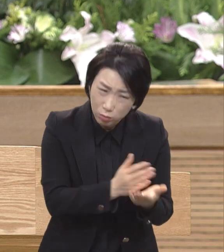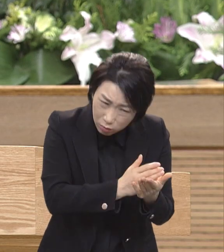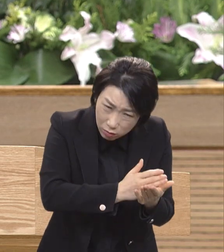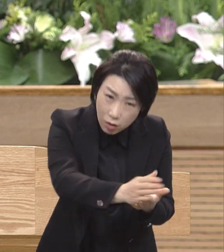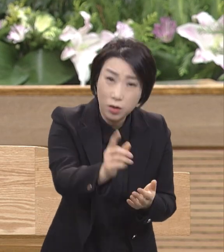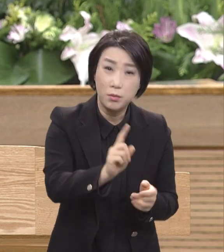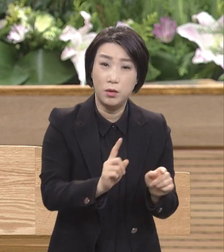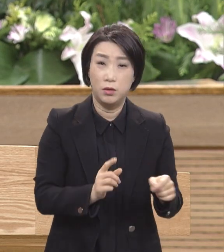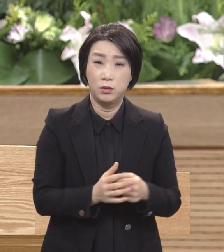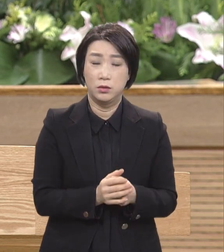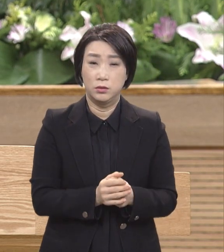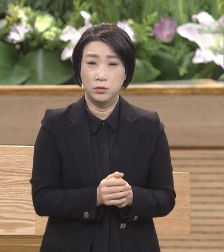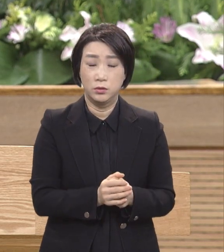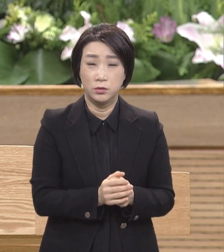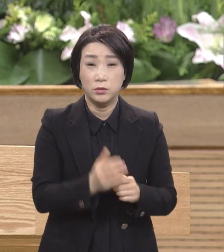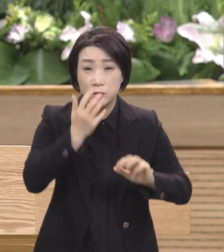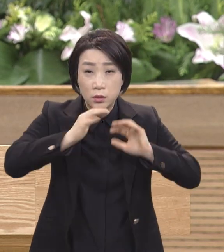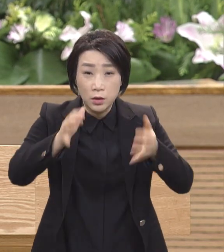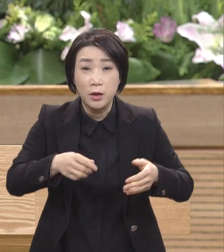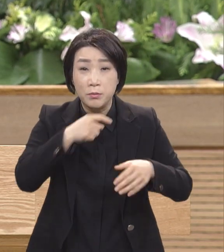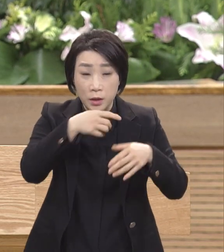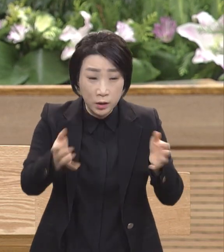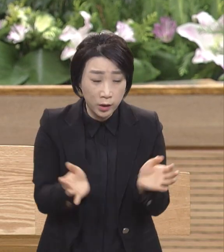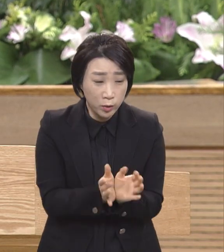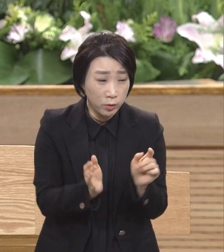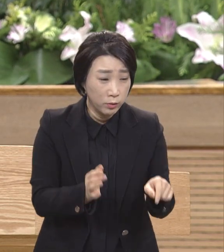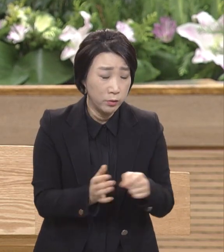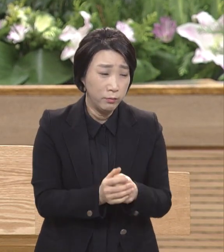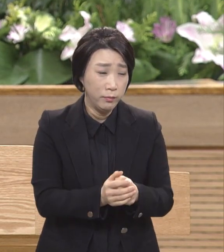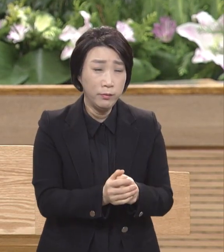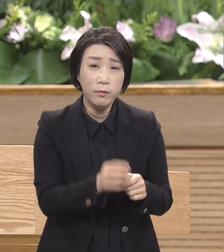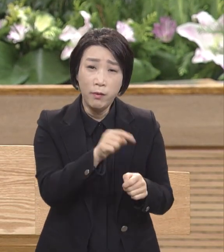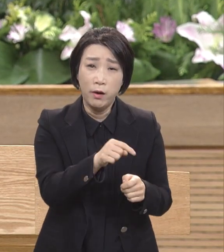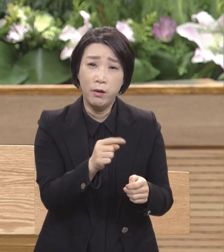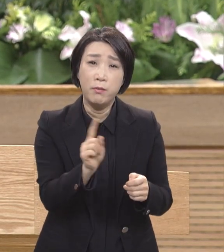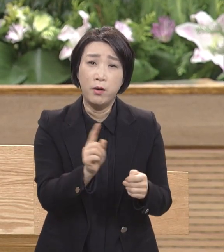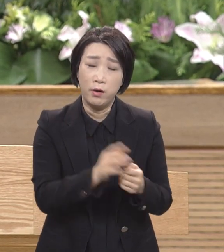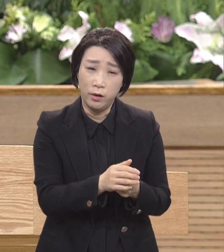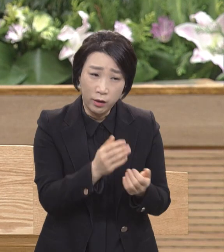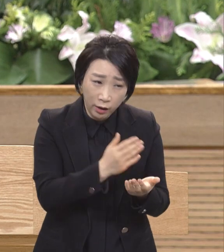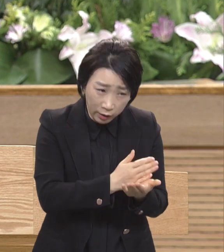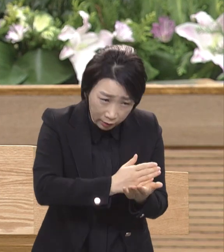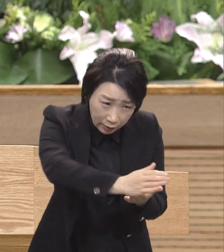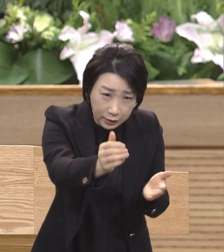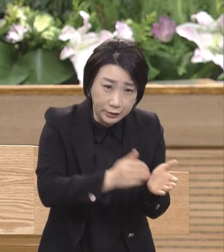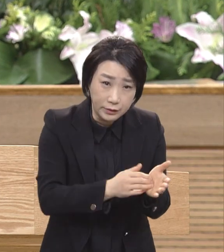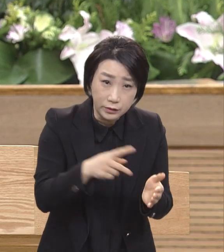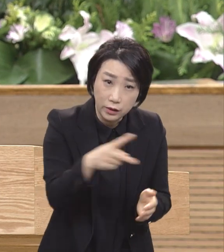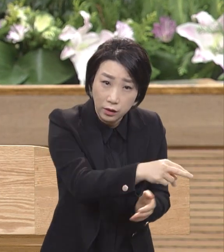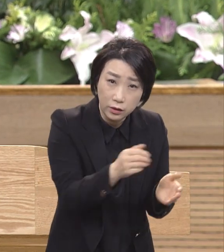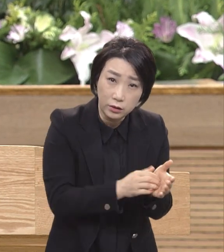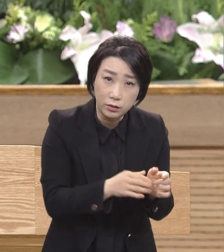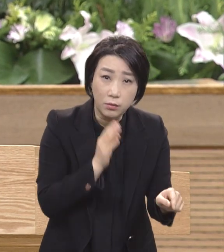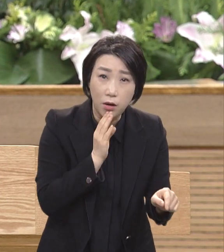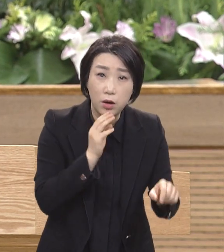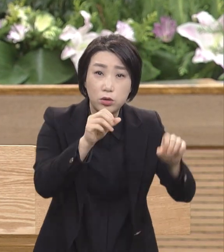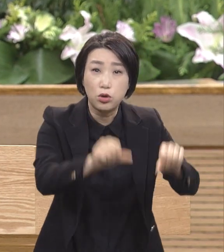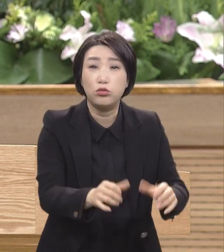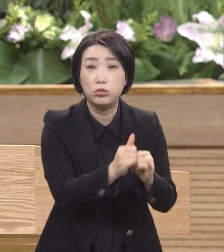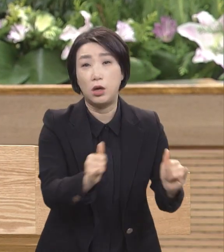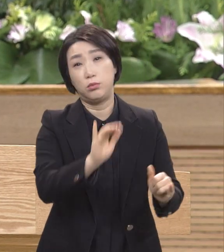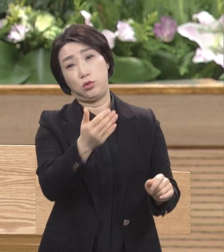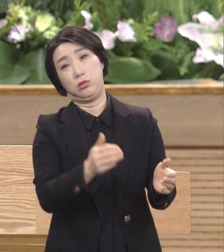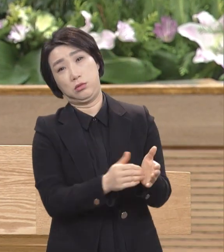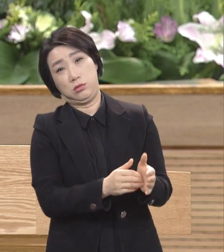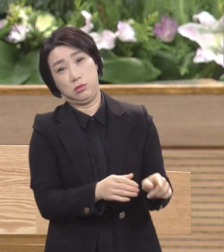쫓겨나든 이스라엘 족속에서 끊어져서 분리시키든 그건 뭐 저주받은 백성 되고 마는